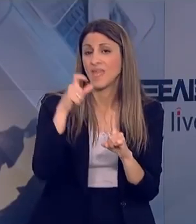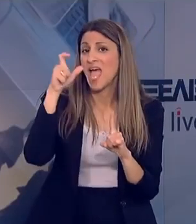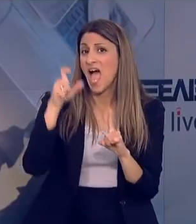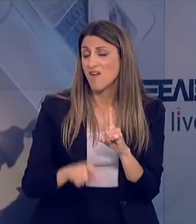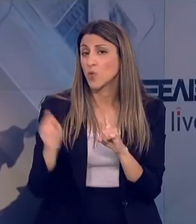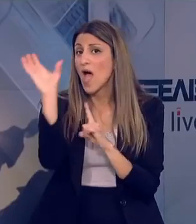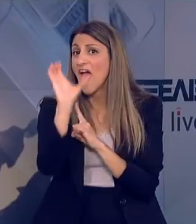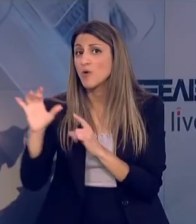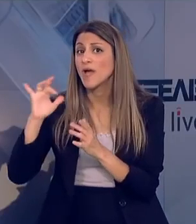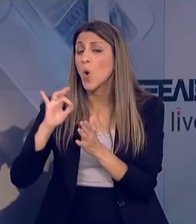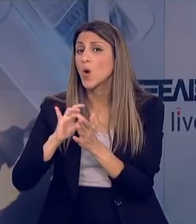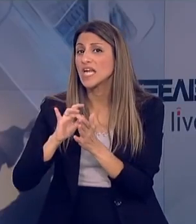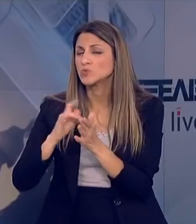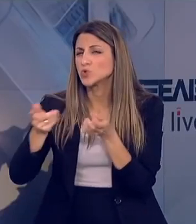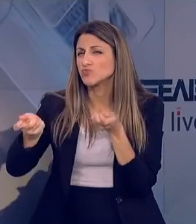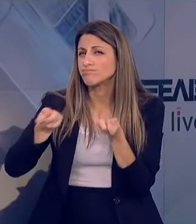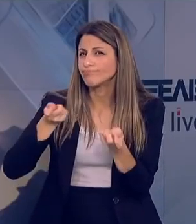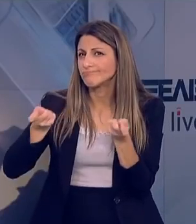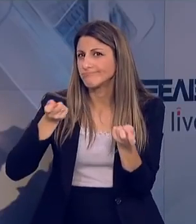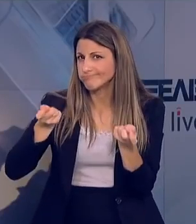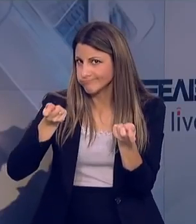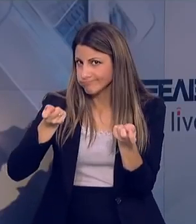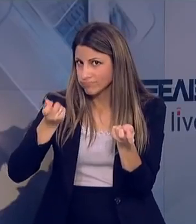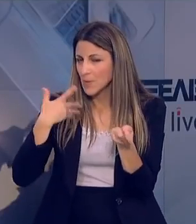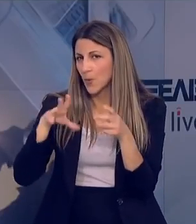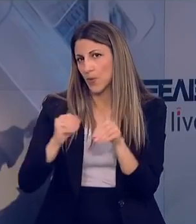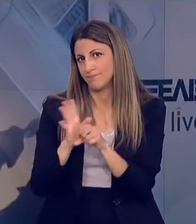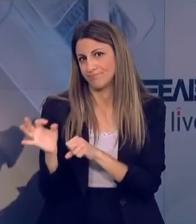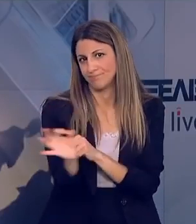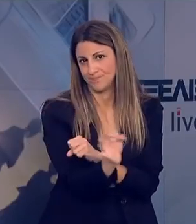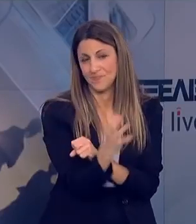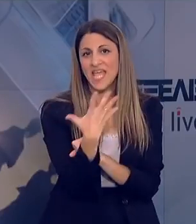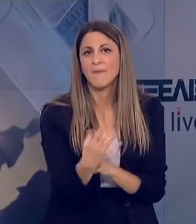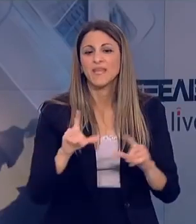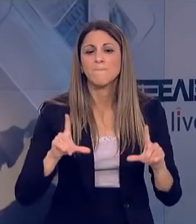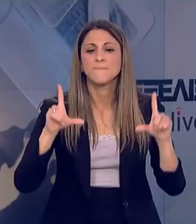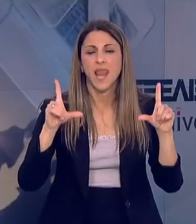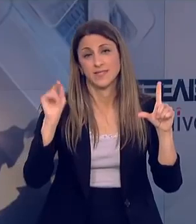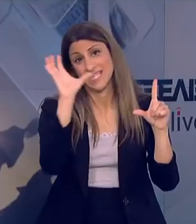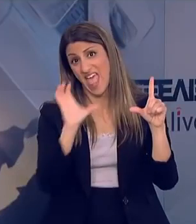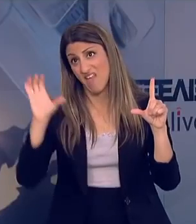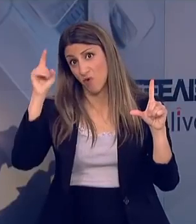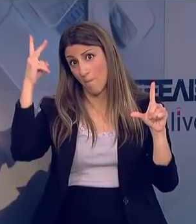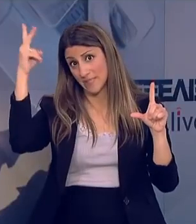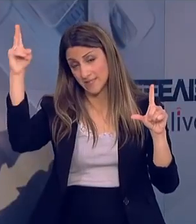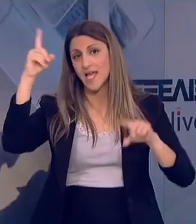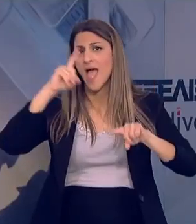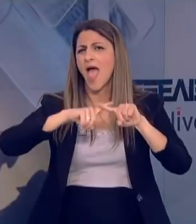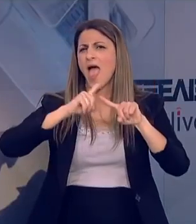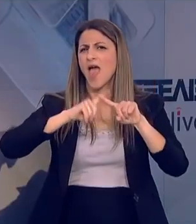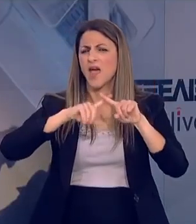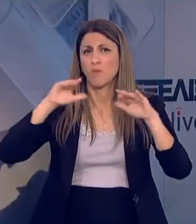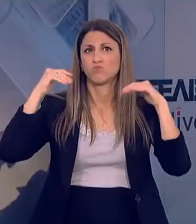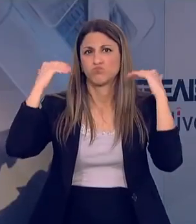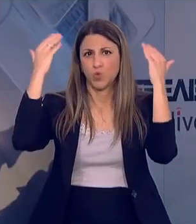Ελέγχου Νοσημάτων, το CDC, και στον πίνακα αυτών, σε ευρωπαϊκό καταρχήν επίπεδο, η χώρα μας είναι στις